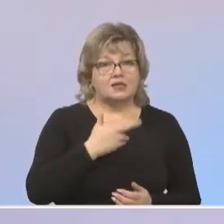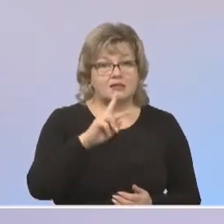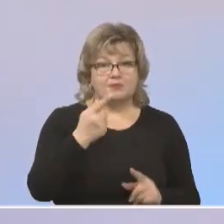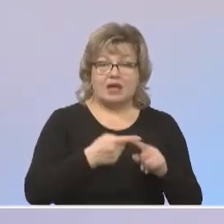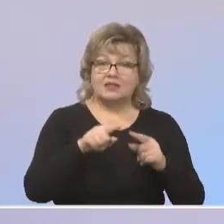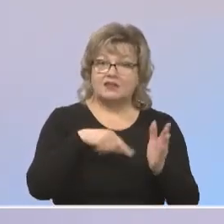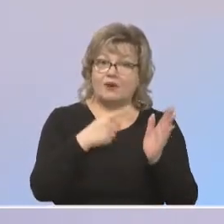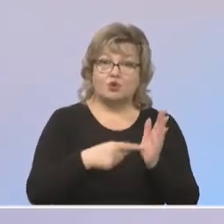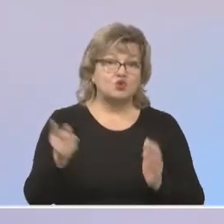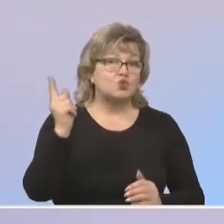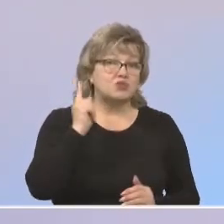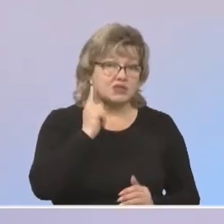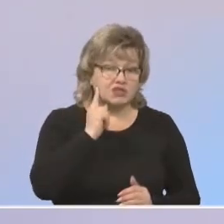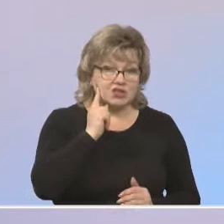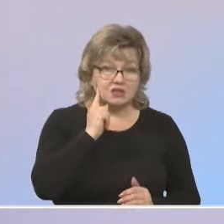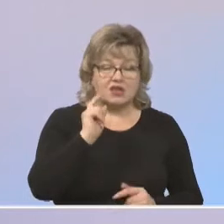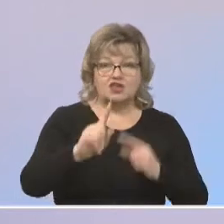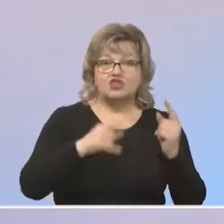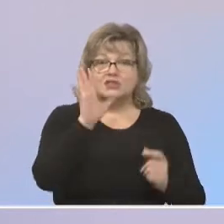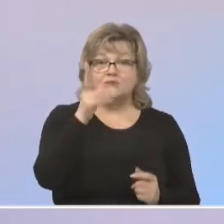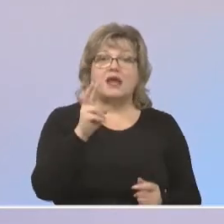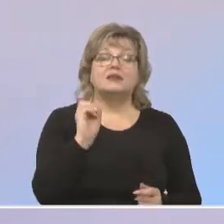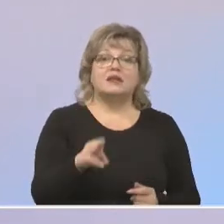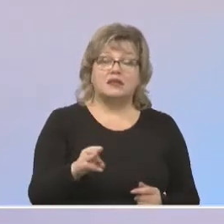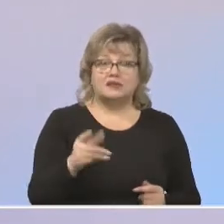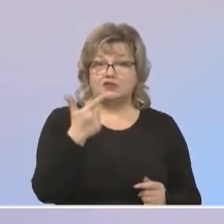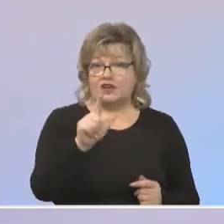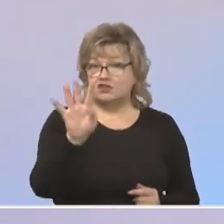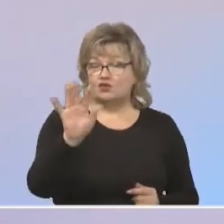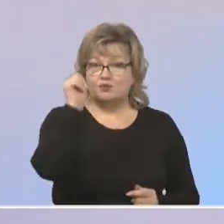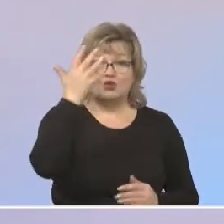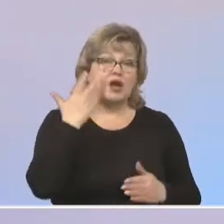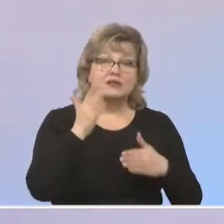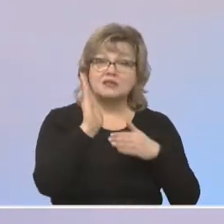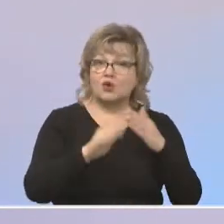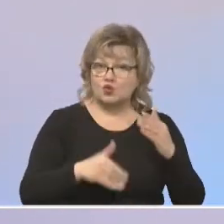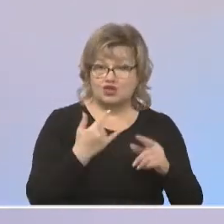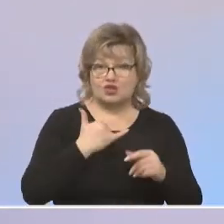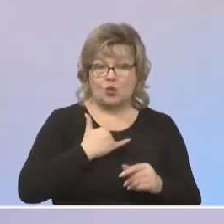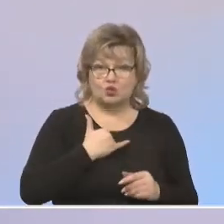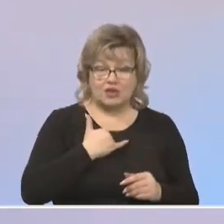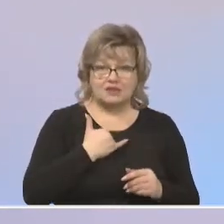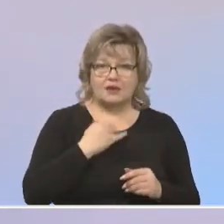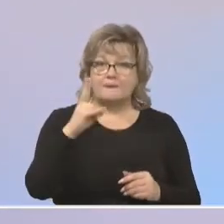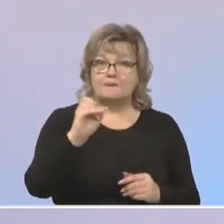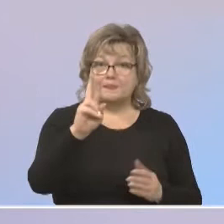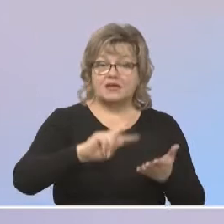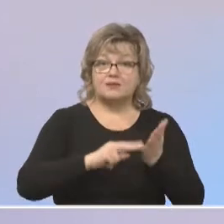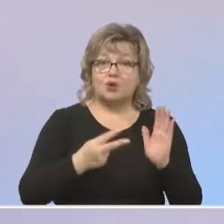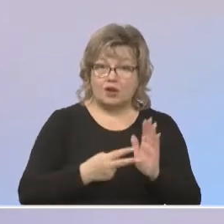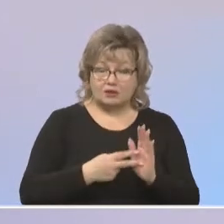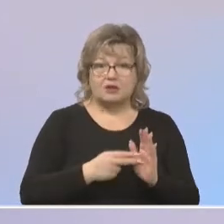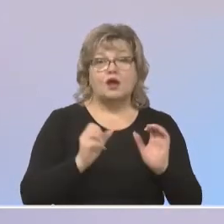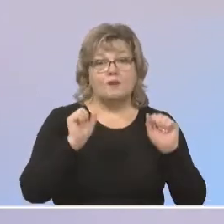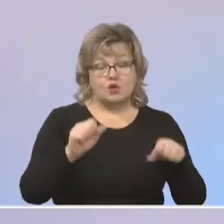вопрос услышать через 5 лет, в 2024 году, когда закончится у нас национальный проект. Тогда